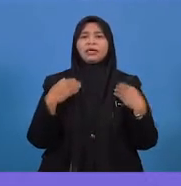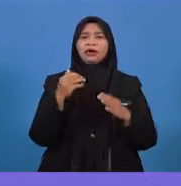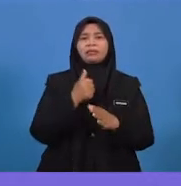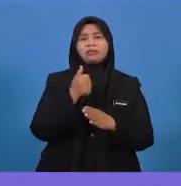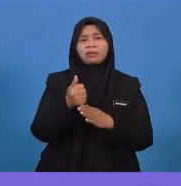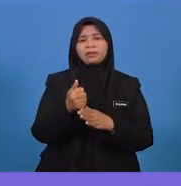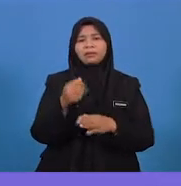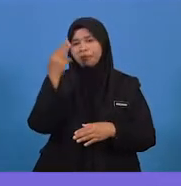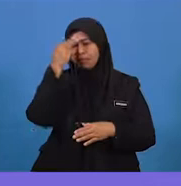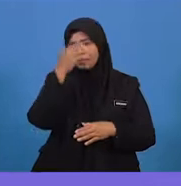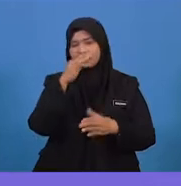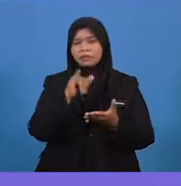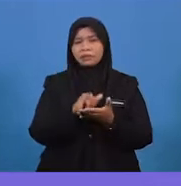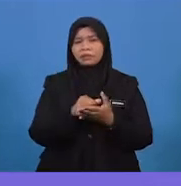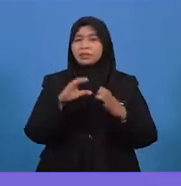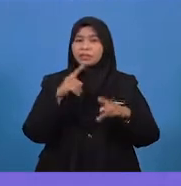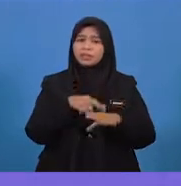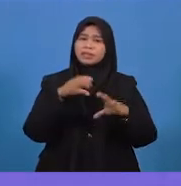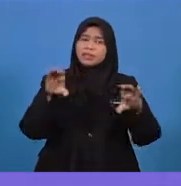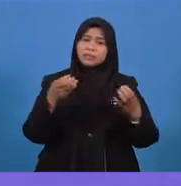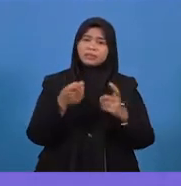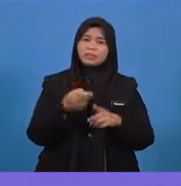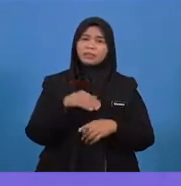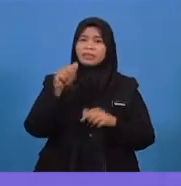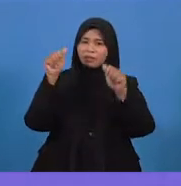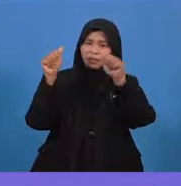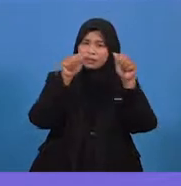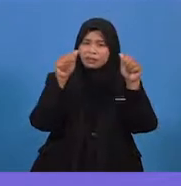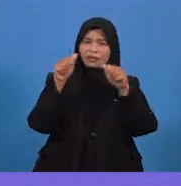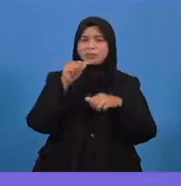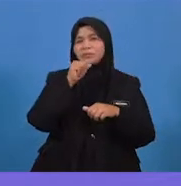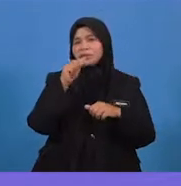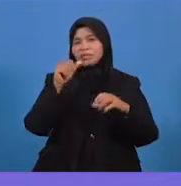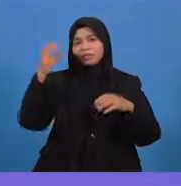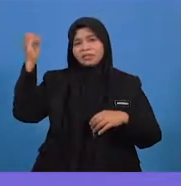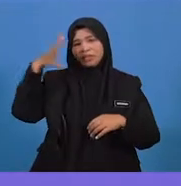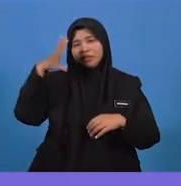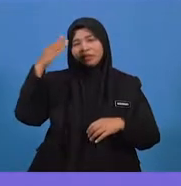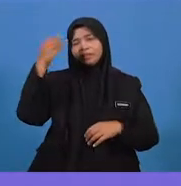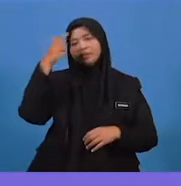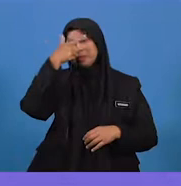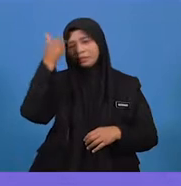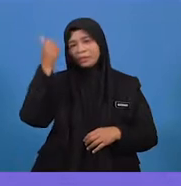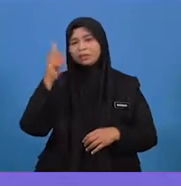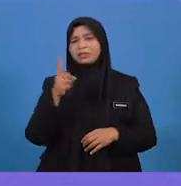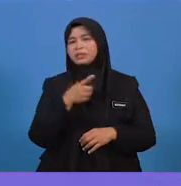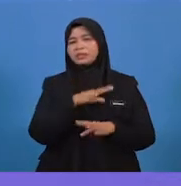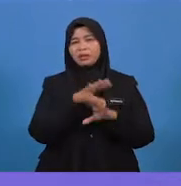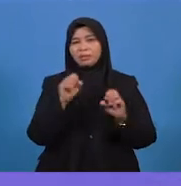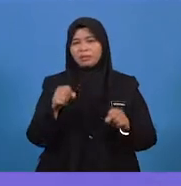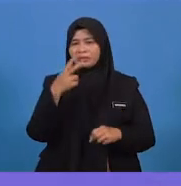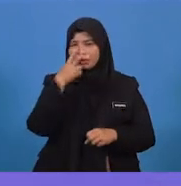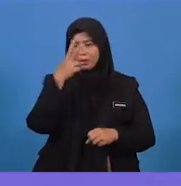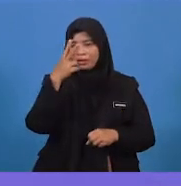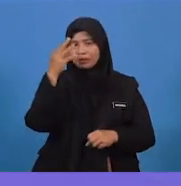atau malaikat itu dicipta daripada angin bukannya cahaya sebab kita tidak pernah melihat